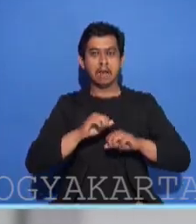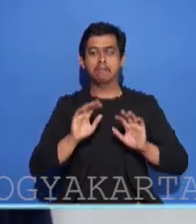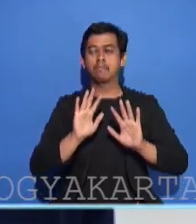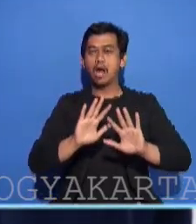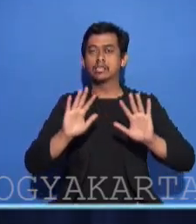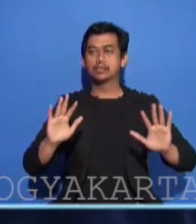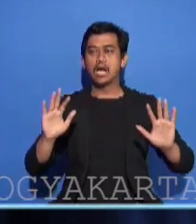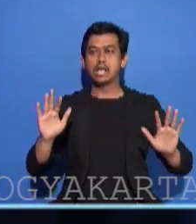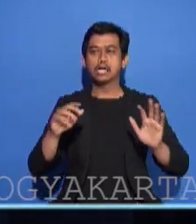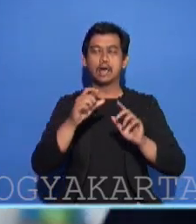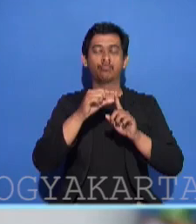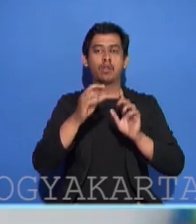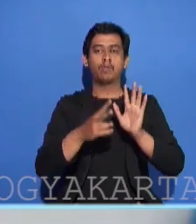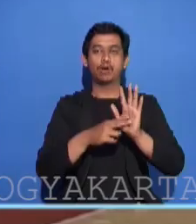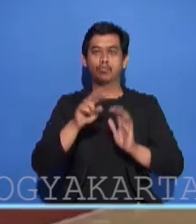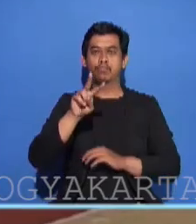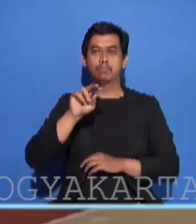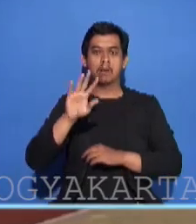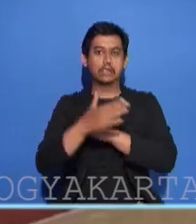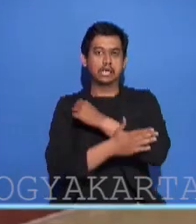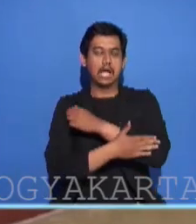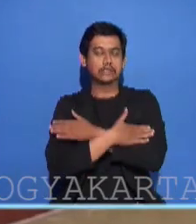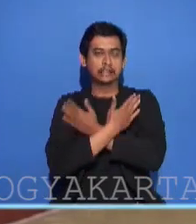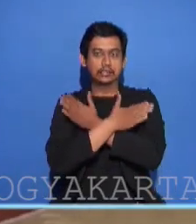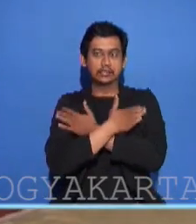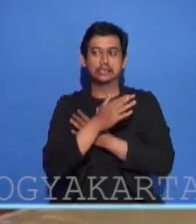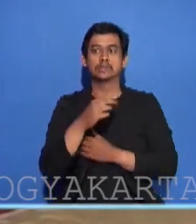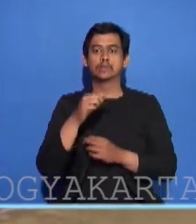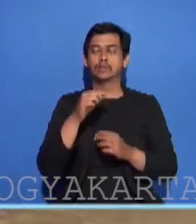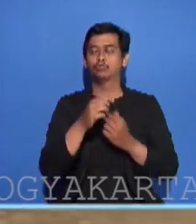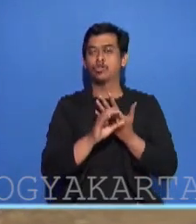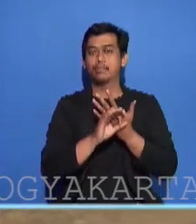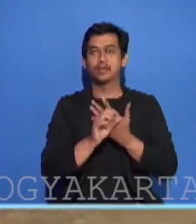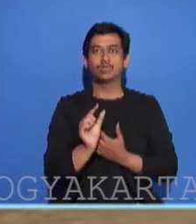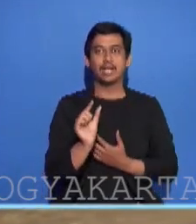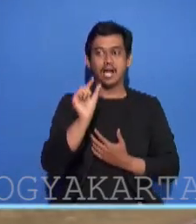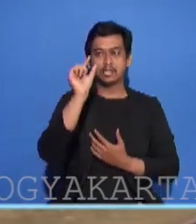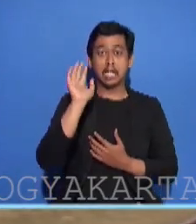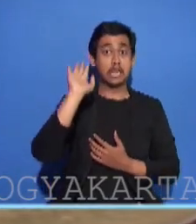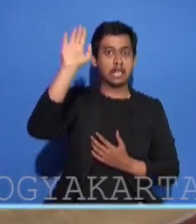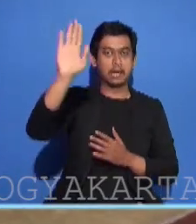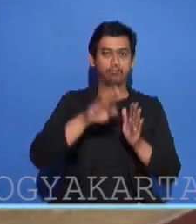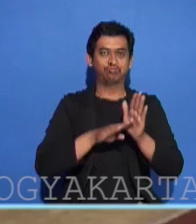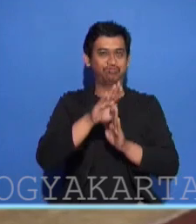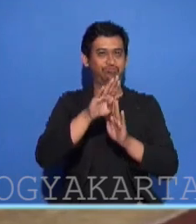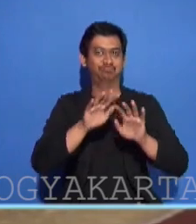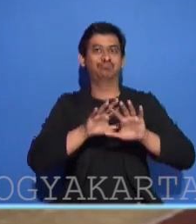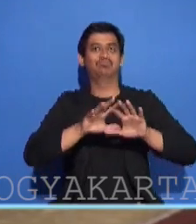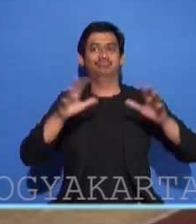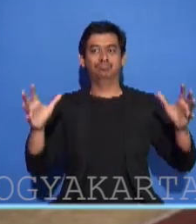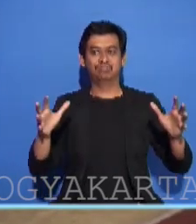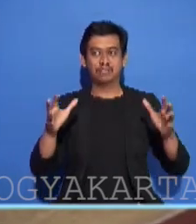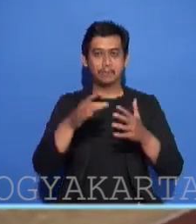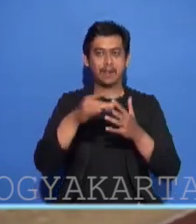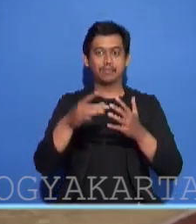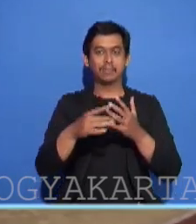24 di Aceh Sumatera Utara harapannya nanti bisa dikirim sebanyak-banyaknya di Bapak koalisi dan